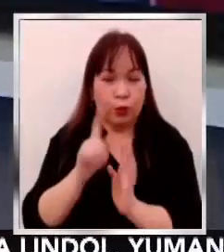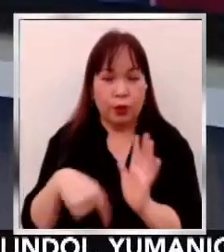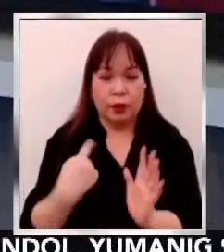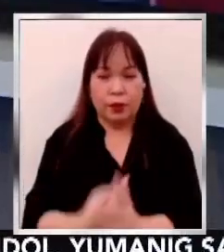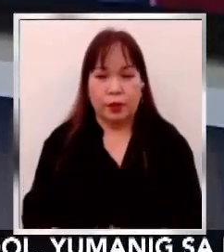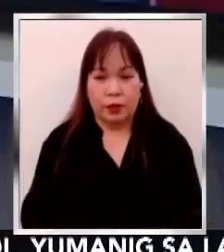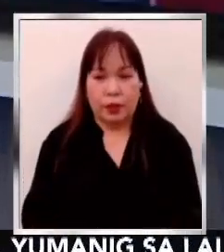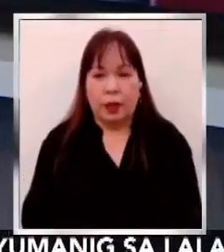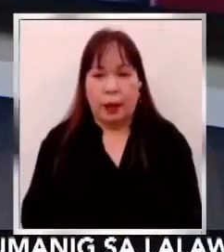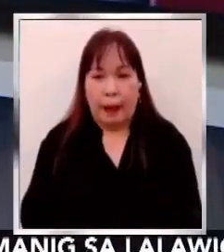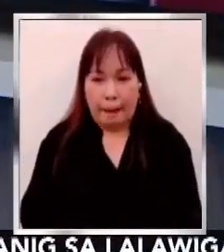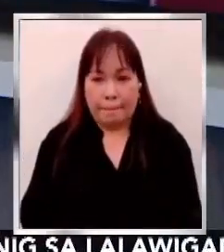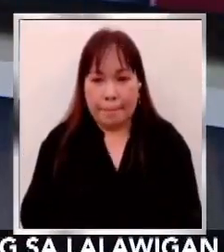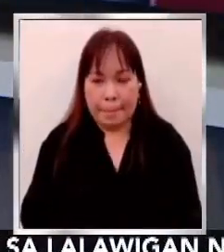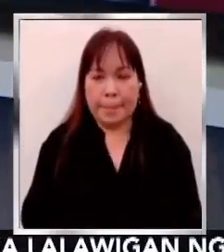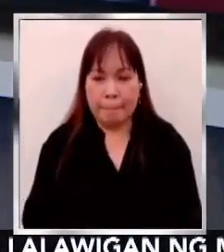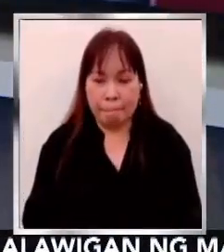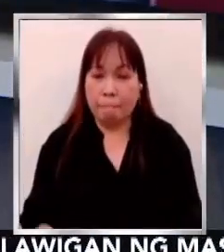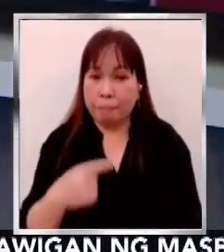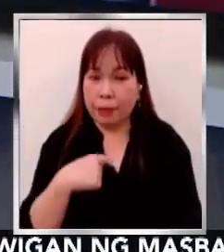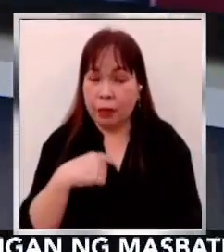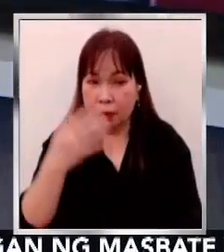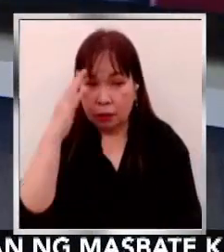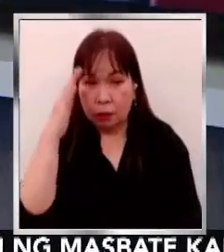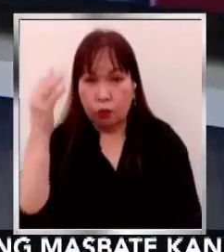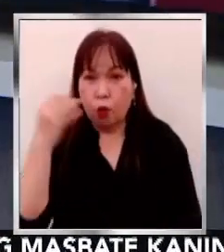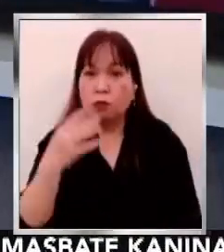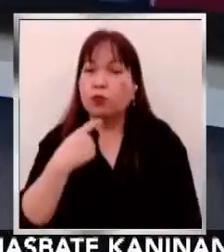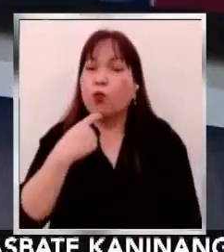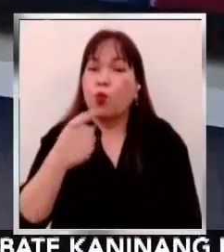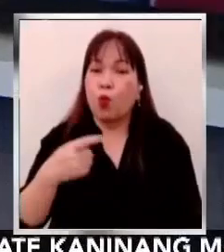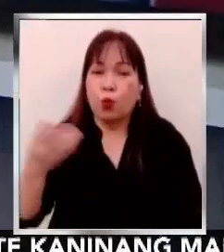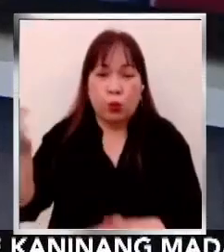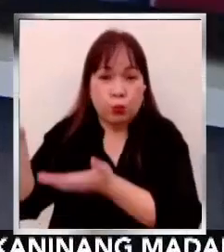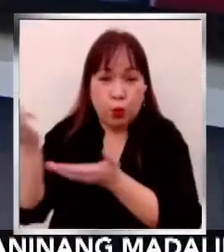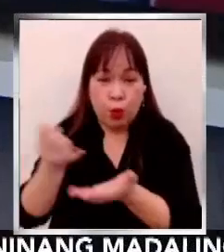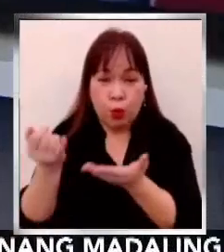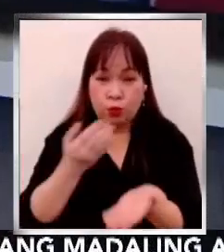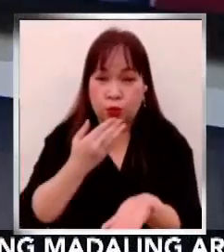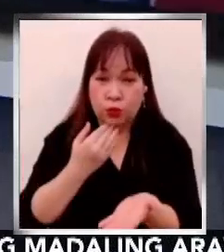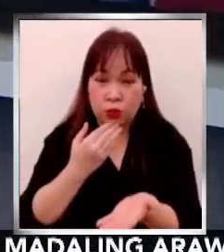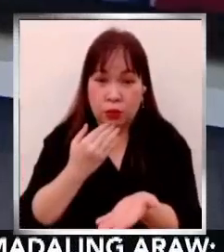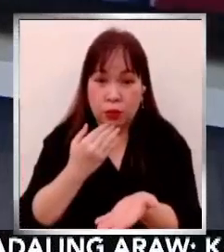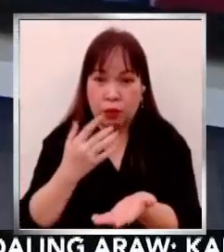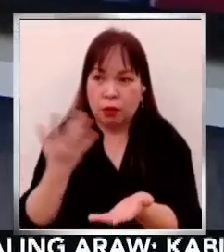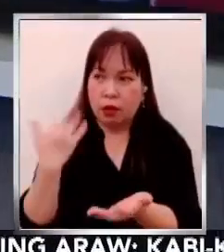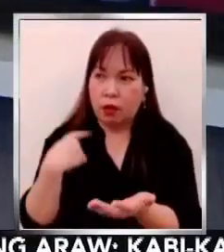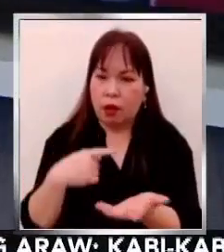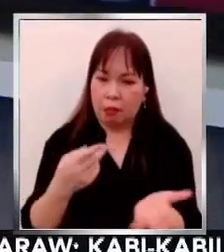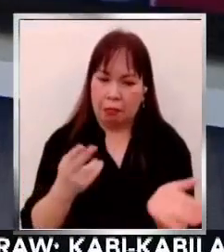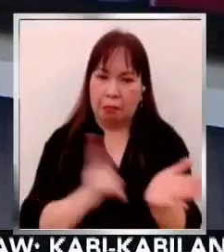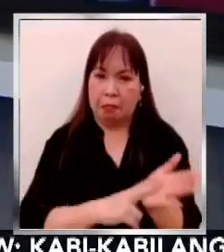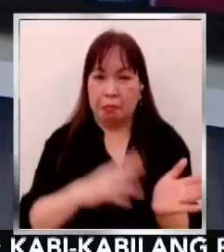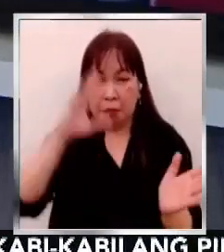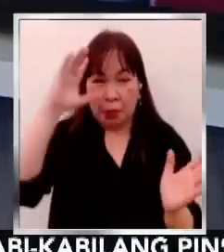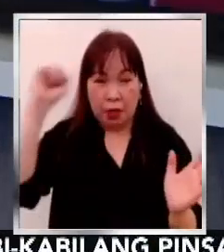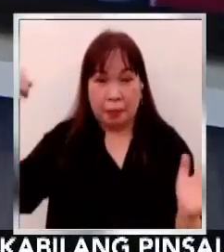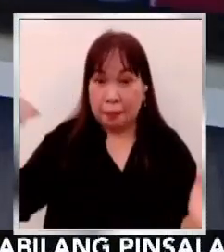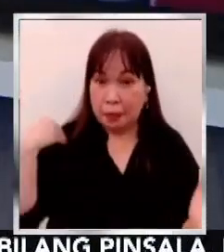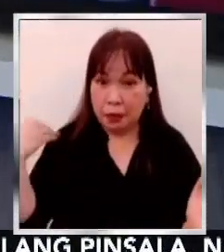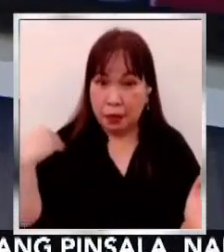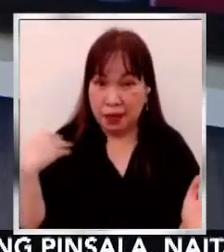Naalala nyo ba ang utos na mag-import ng asukal nung nakaraang taon na napo na dahil walang pirma ng Pangulo at di pala niya